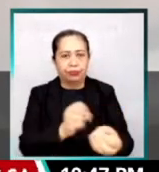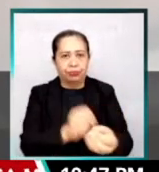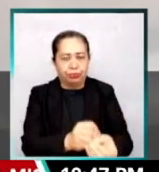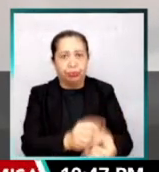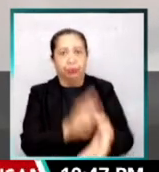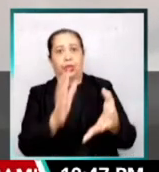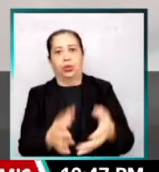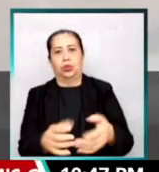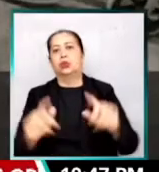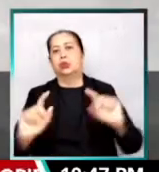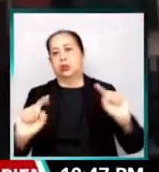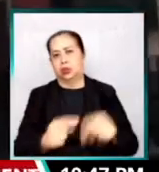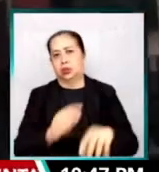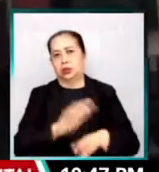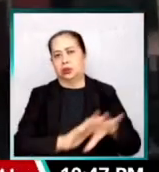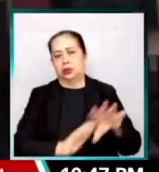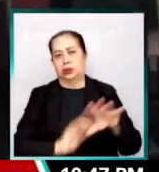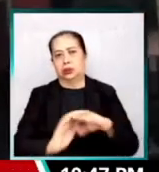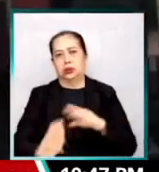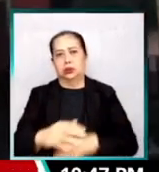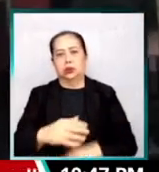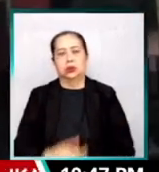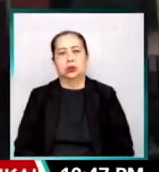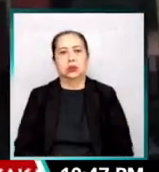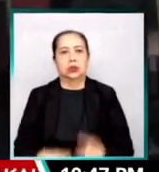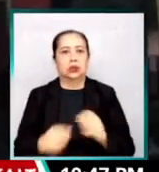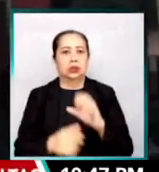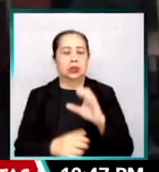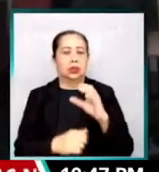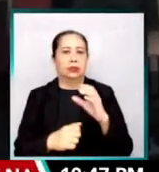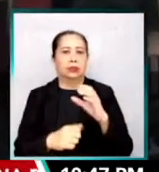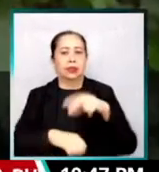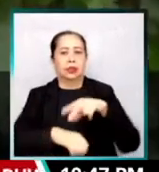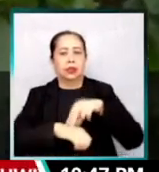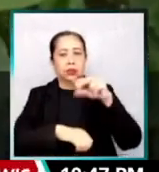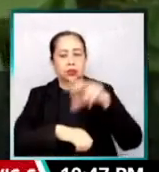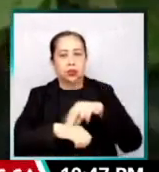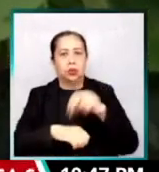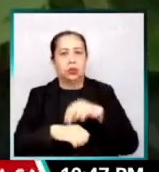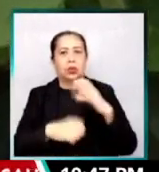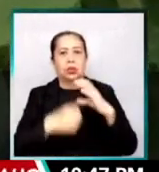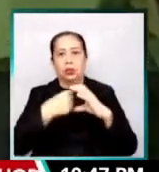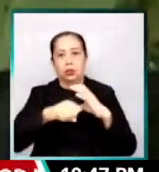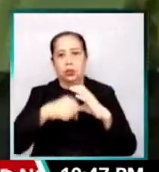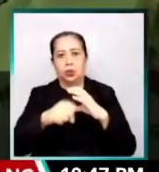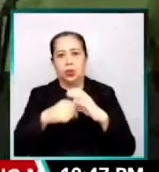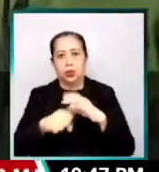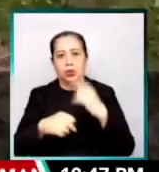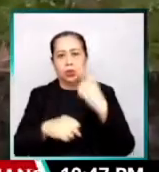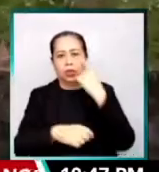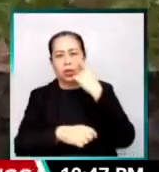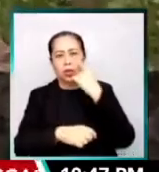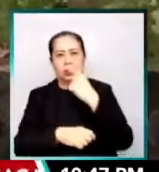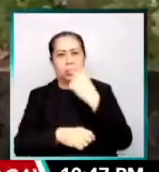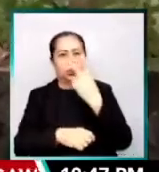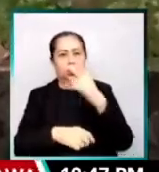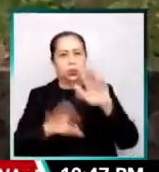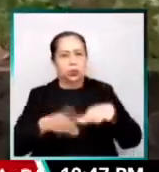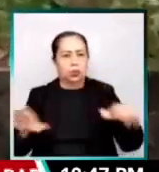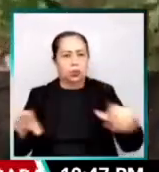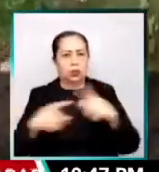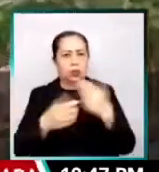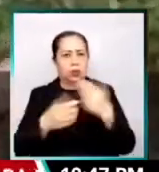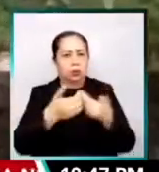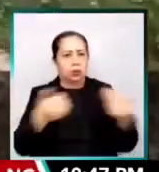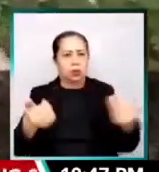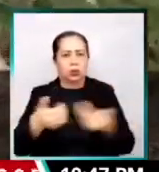Sugatan ang kanyang kamay. Sa Camarines Norte at Camarines Sur, sa mata naman na sugatan ng 2 bata sa magkahiwalay na